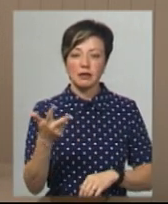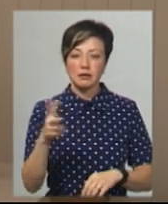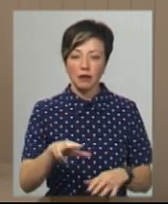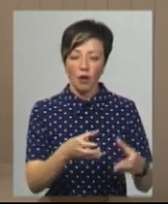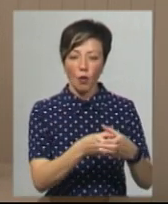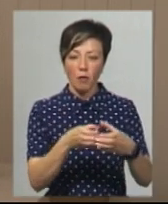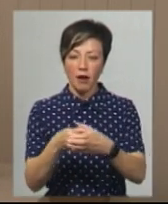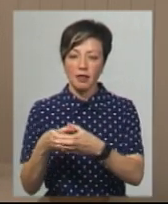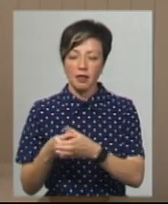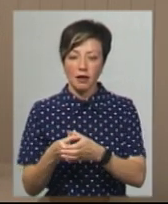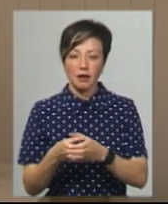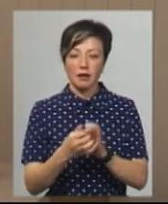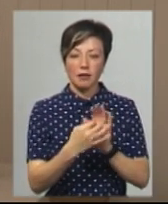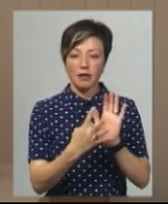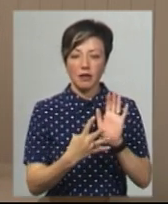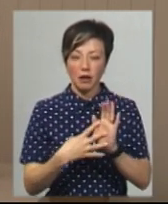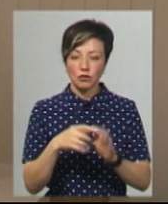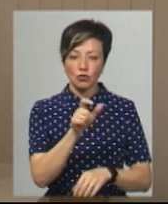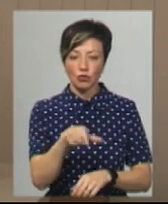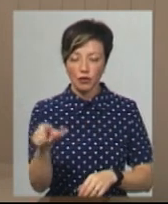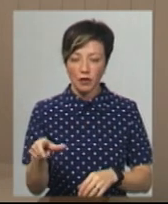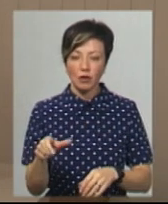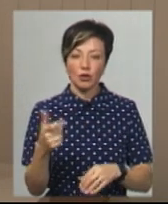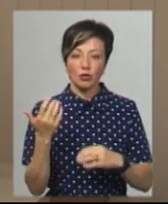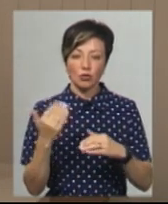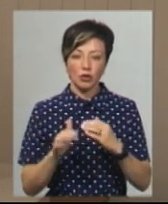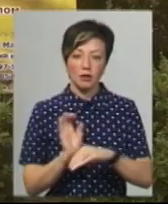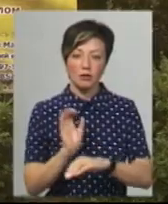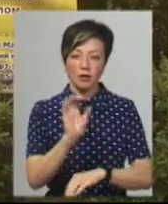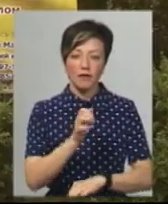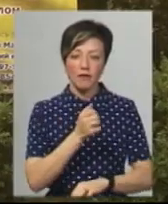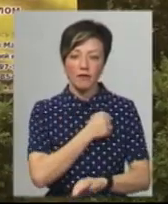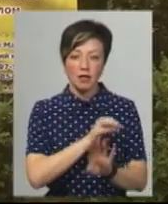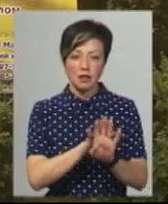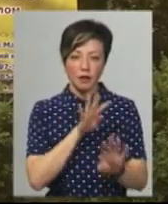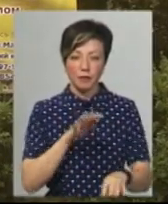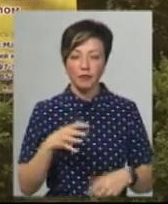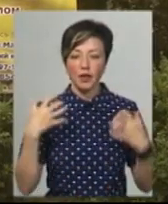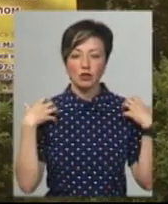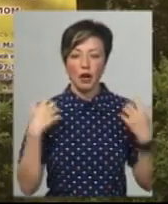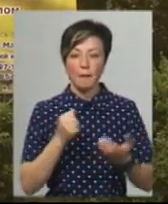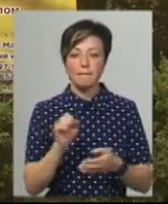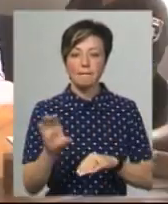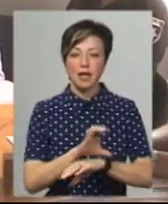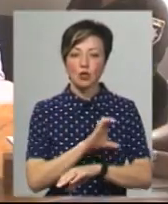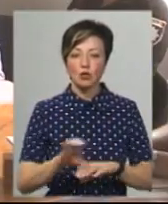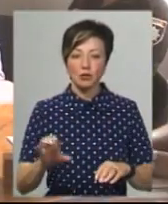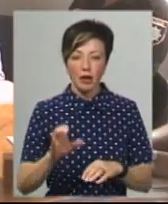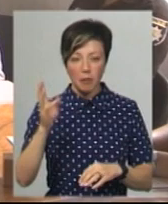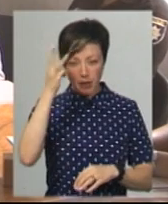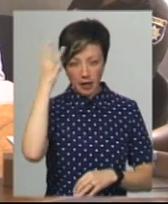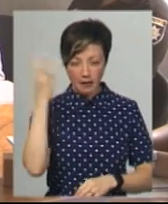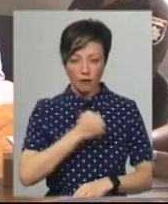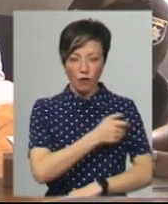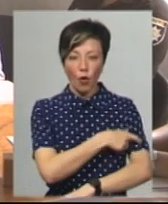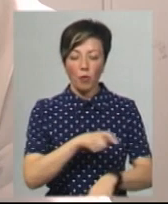3 команди, кількістю вже 19 чоловік, які вже поставлені до війська. За словами начальника прес-служби Хмельницького обласного військового комісаріату